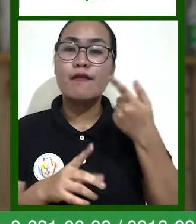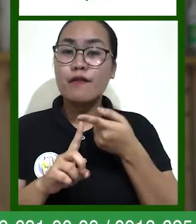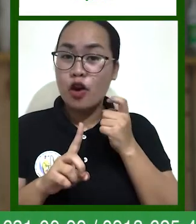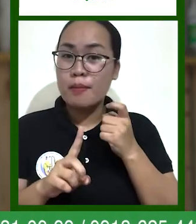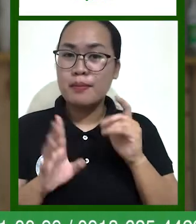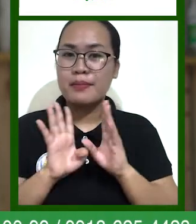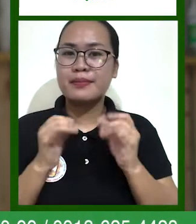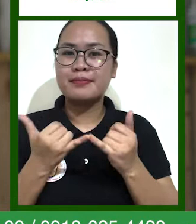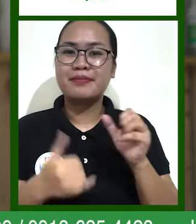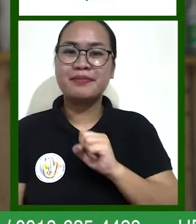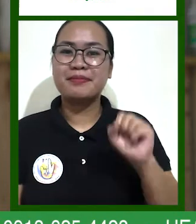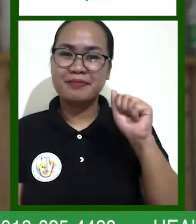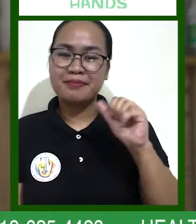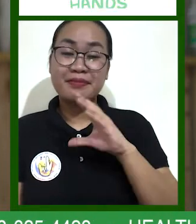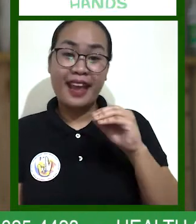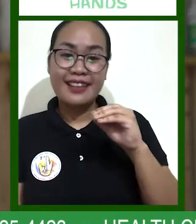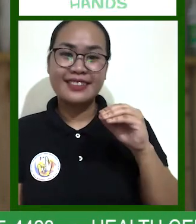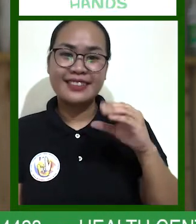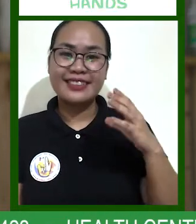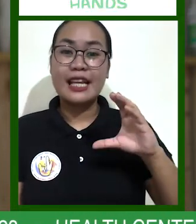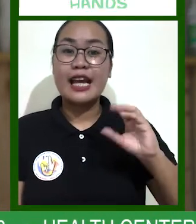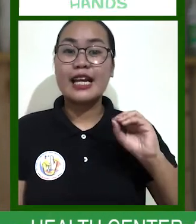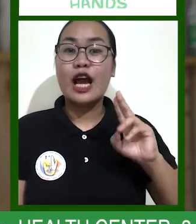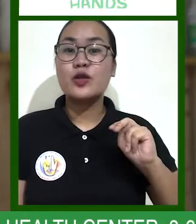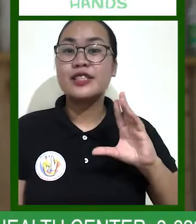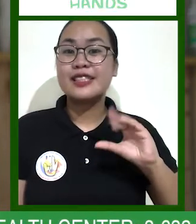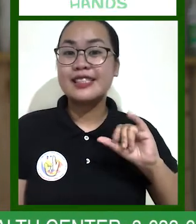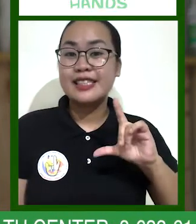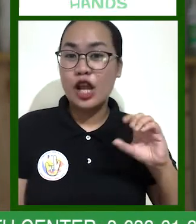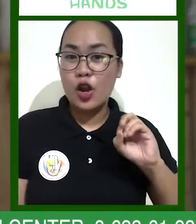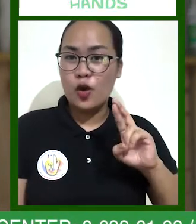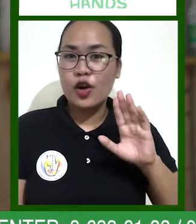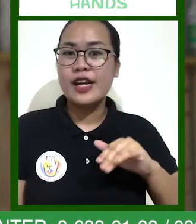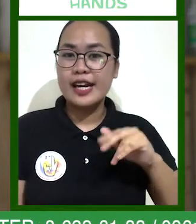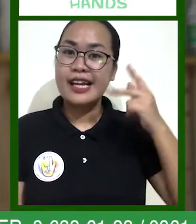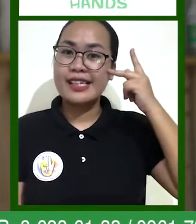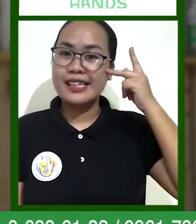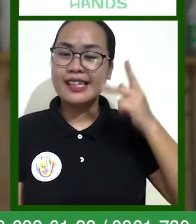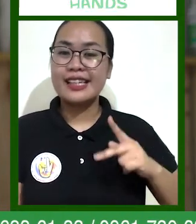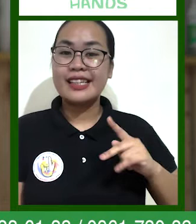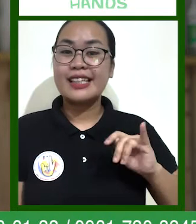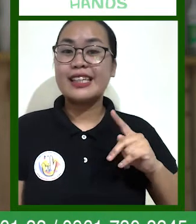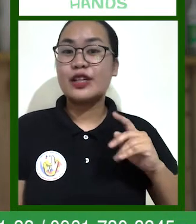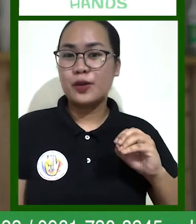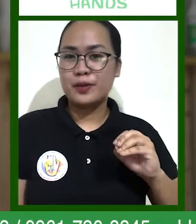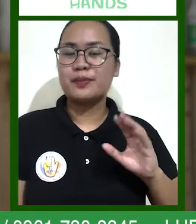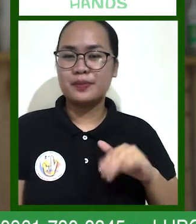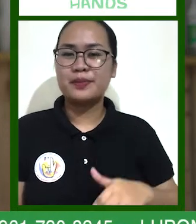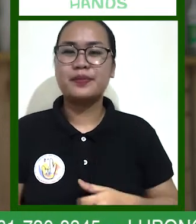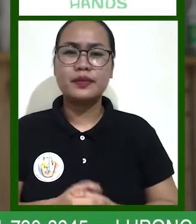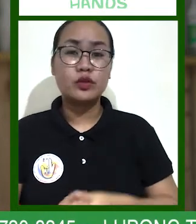and our very own Councilor Kiko Rustia. So antabayanan niyo po, no, may mga ibang activities pa po